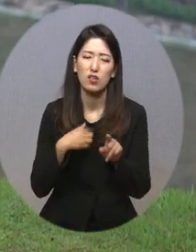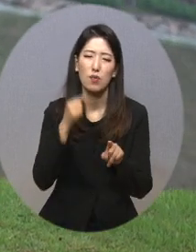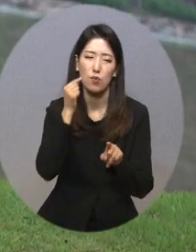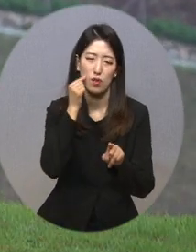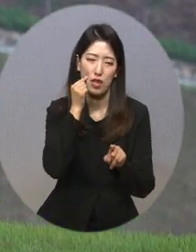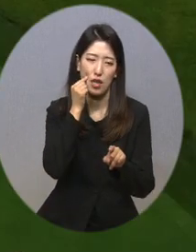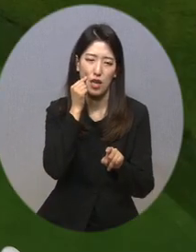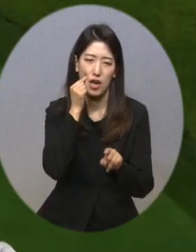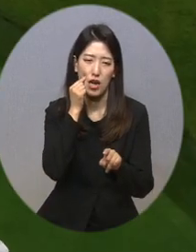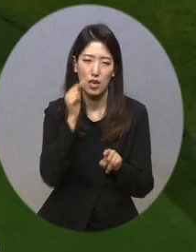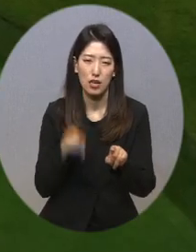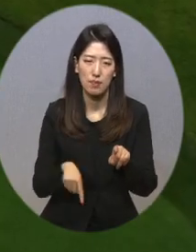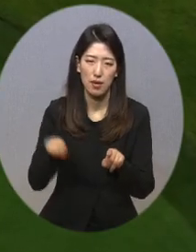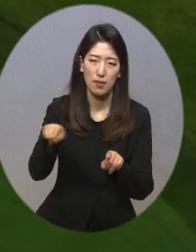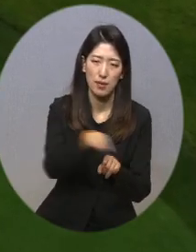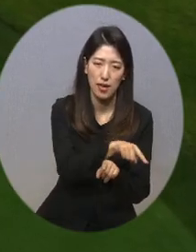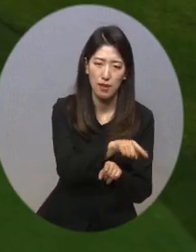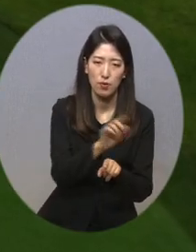보고